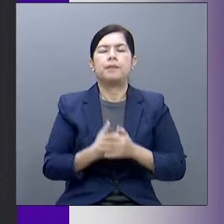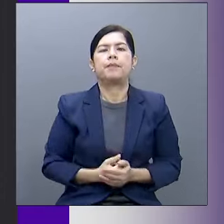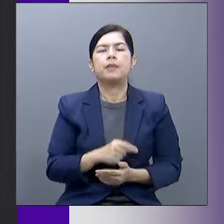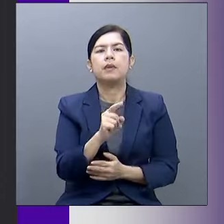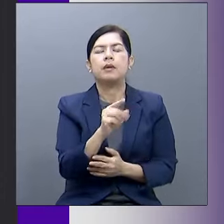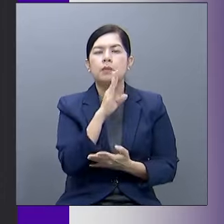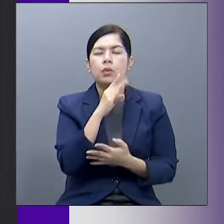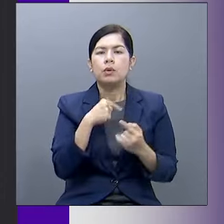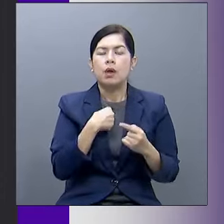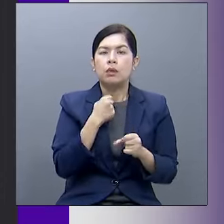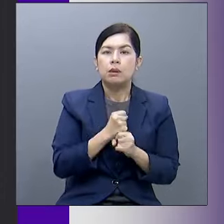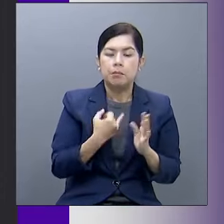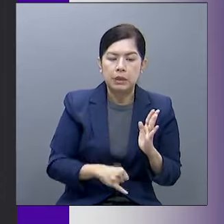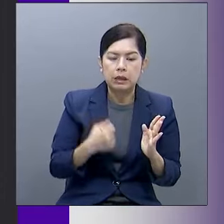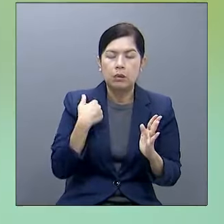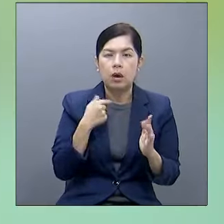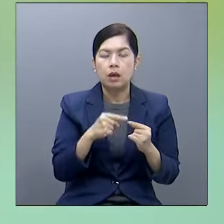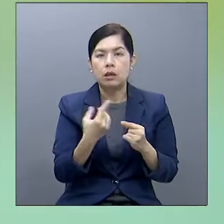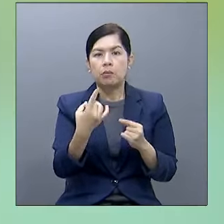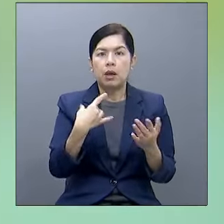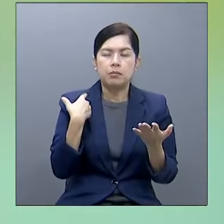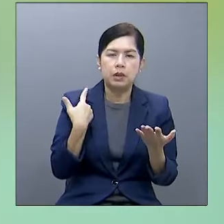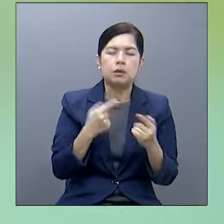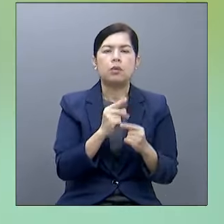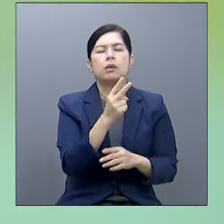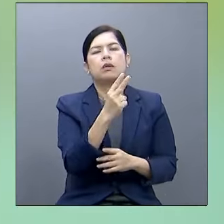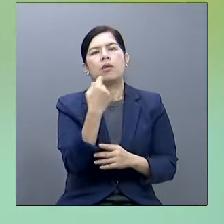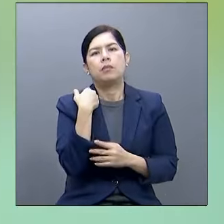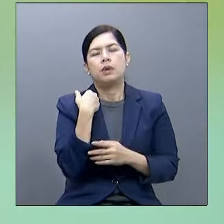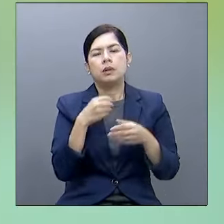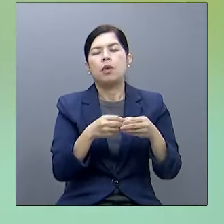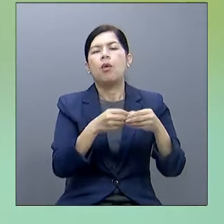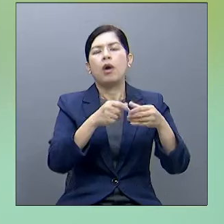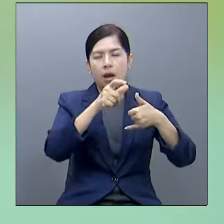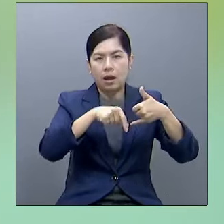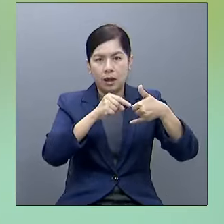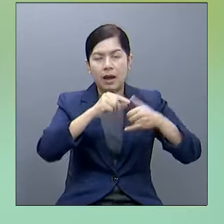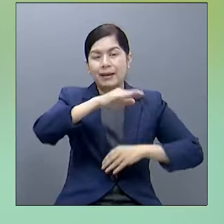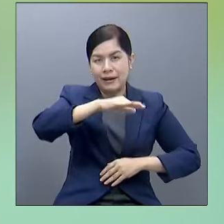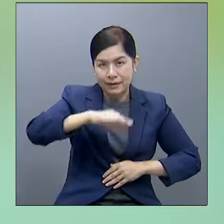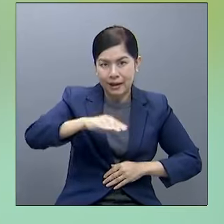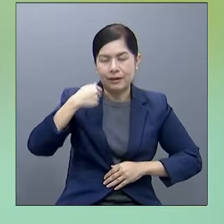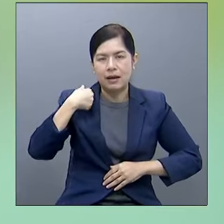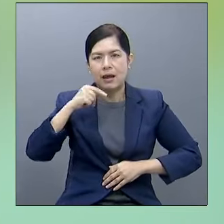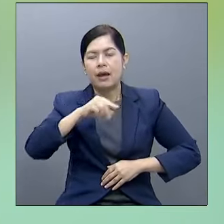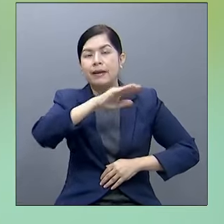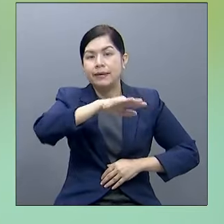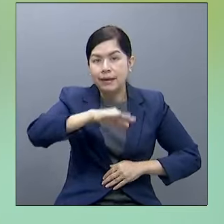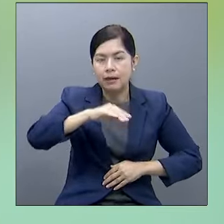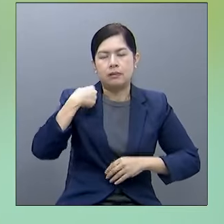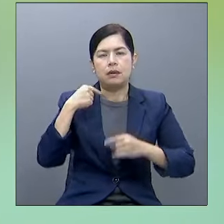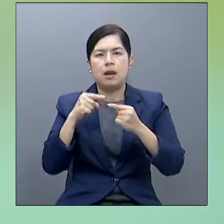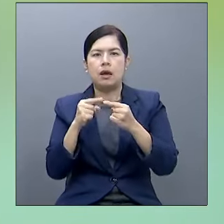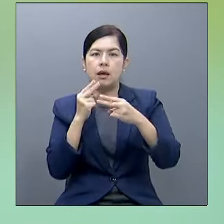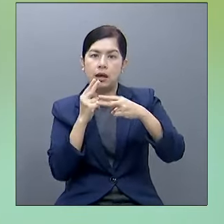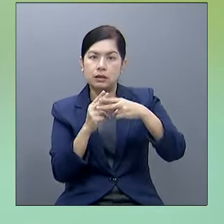นกระทำก็ได้หรือเป็นคนถูกกระทำก็ได้นะครับจะมีอยู่สองคำคือเด็กและเยาวชนจะไม่ใช้คำว่าผู้เยาว์จะใช้คำว่าเด็กและเยาวชนเด็กเนี่ย